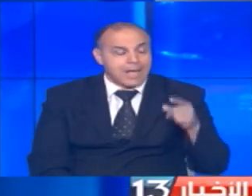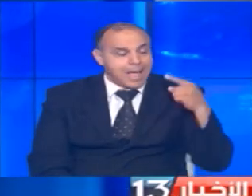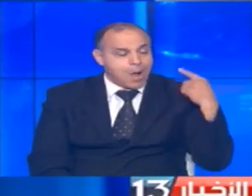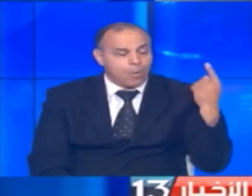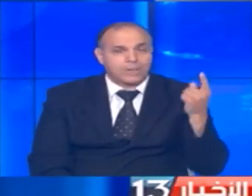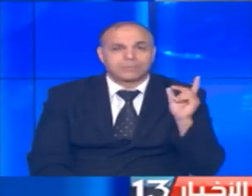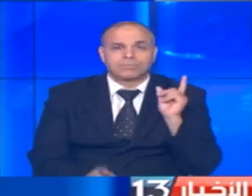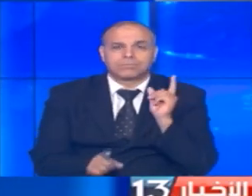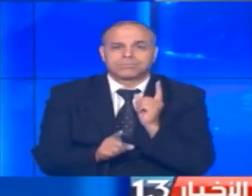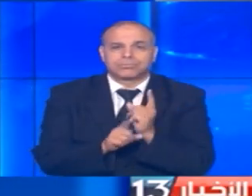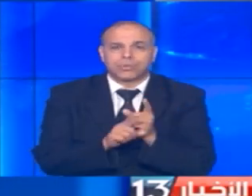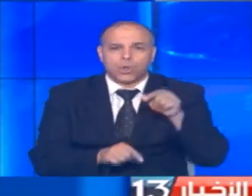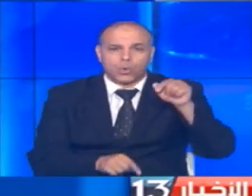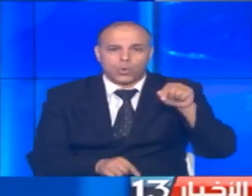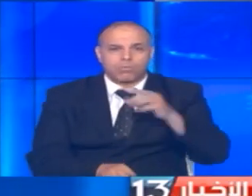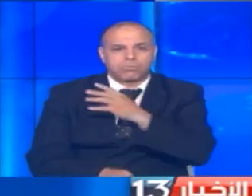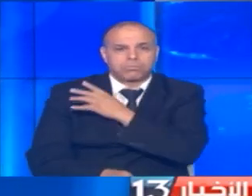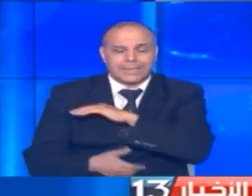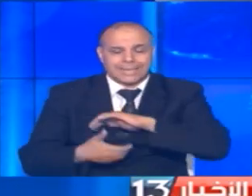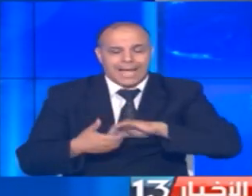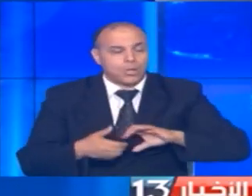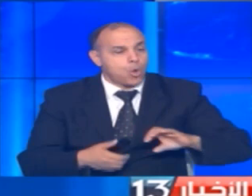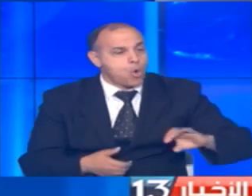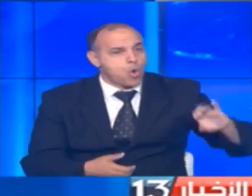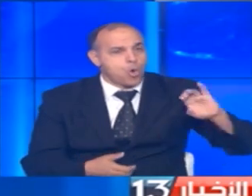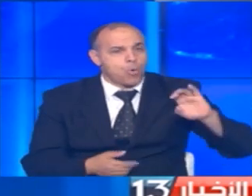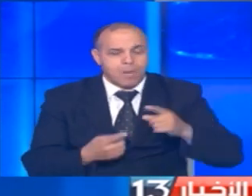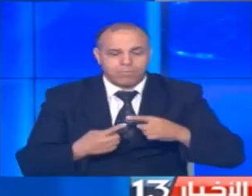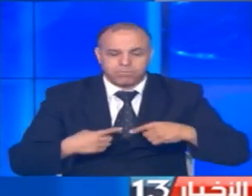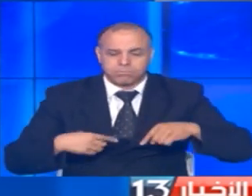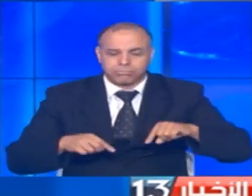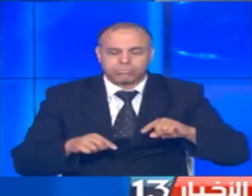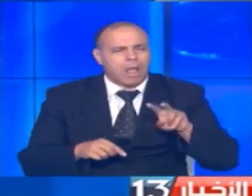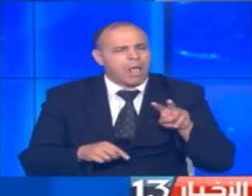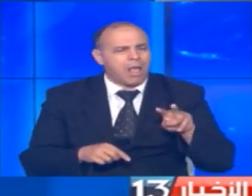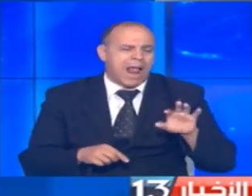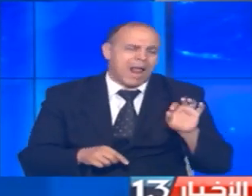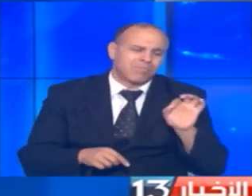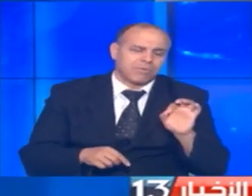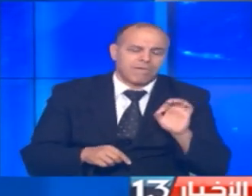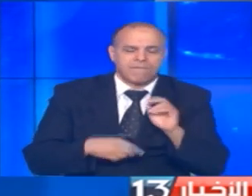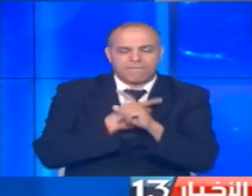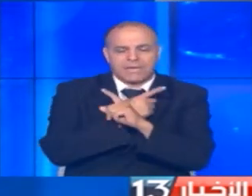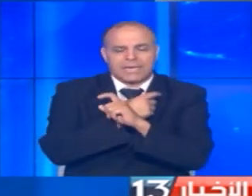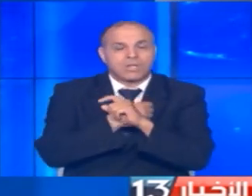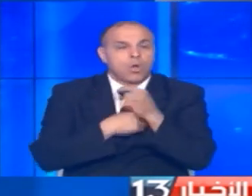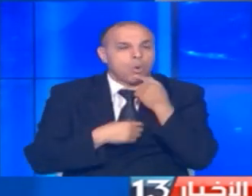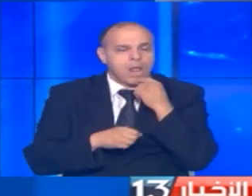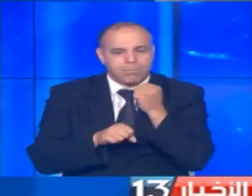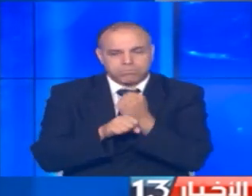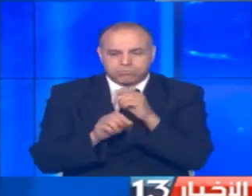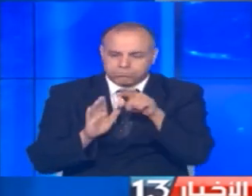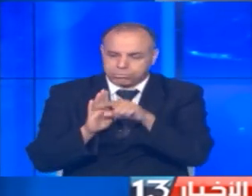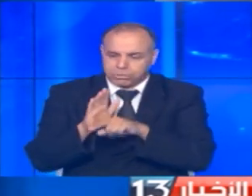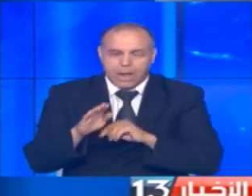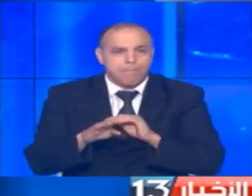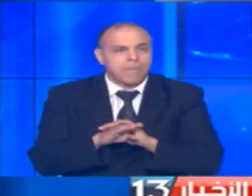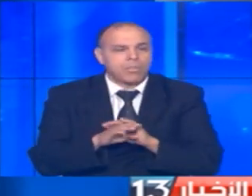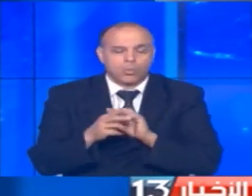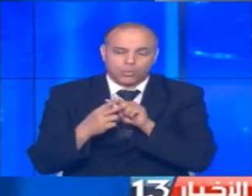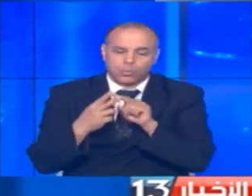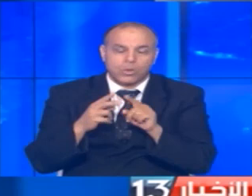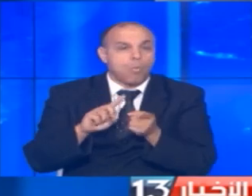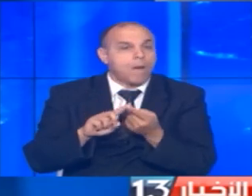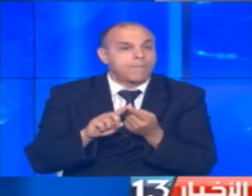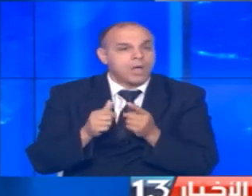دوليا، يلتقي اليوم قادة الاتحاد الأوروبي في قمة غير رسمية في النمسا، وعلى جدول أعمالهم موضوعان